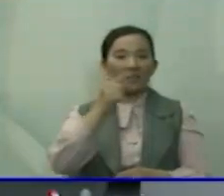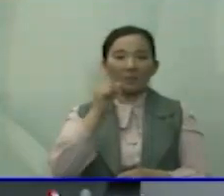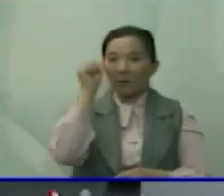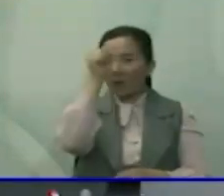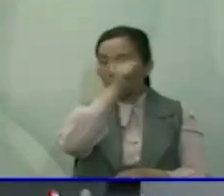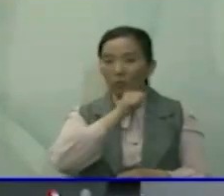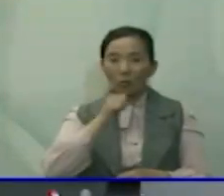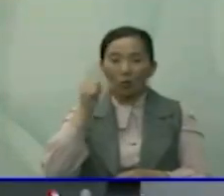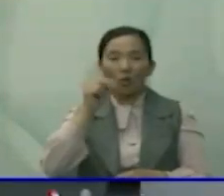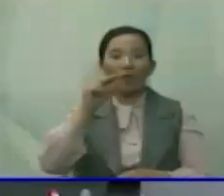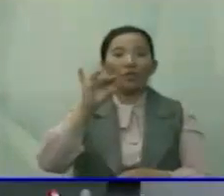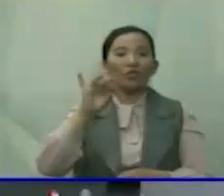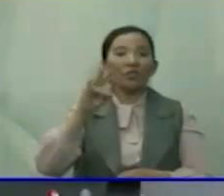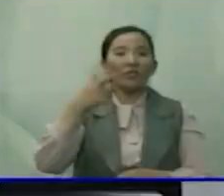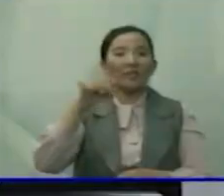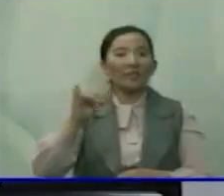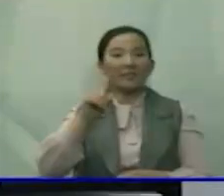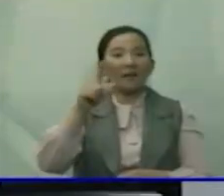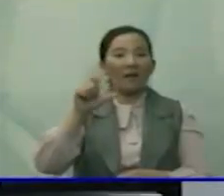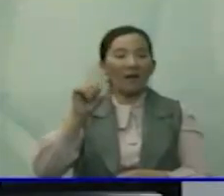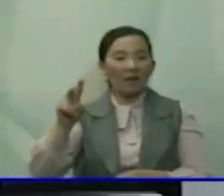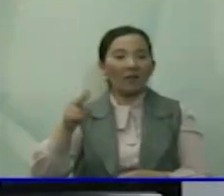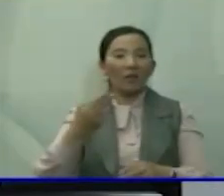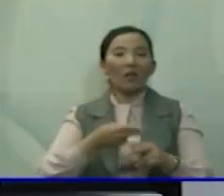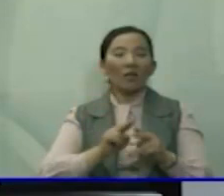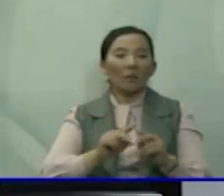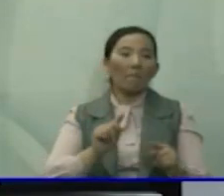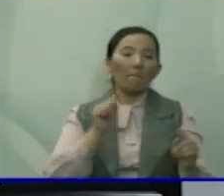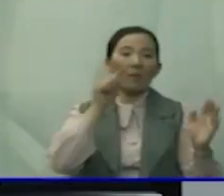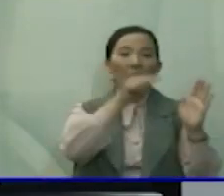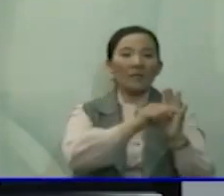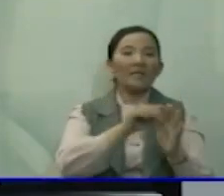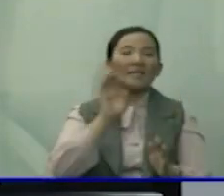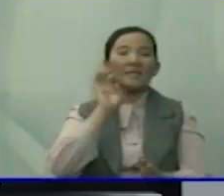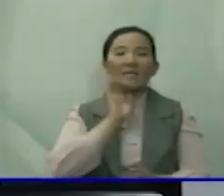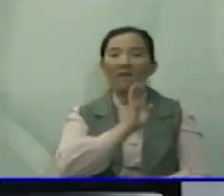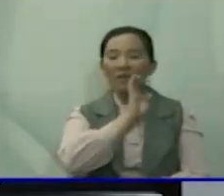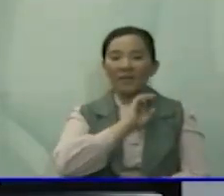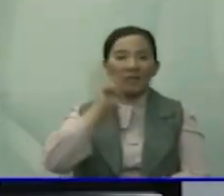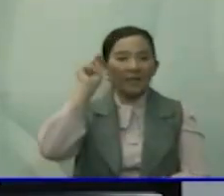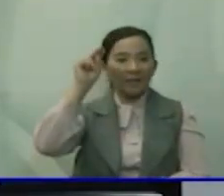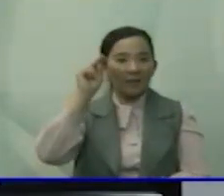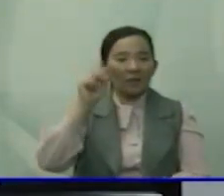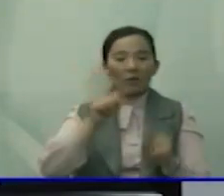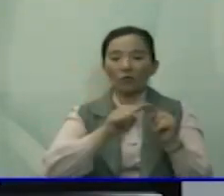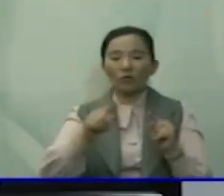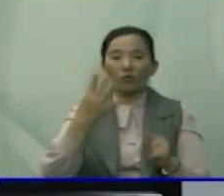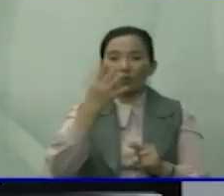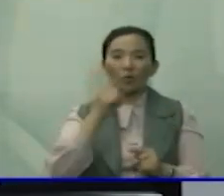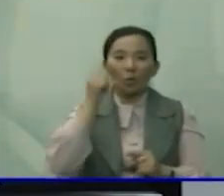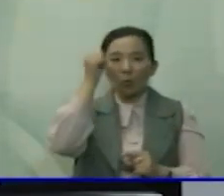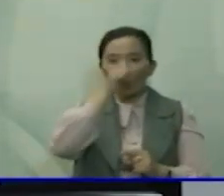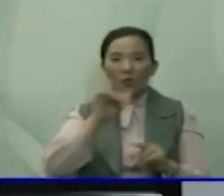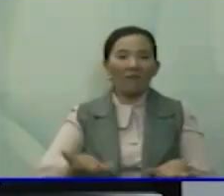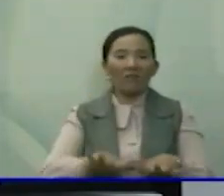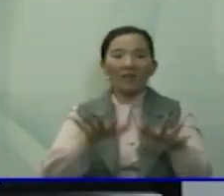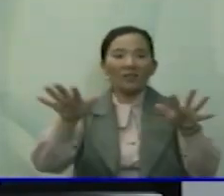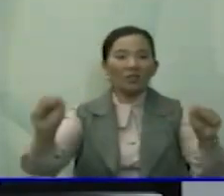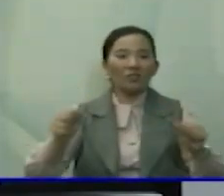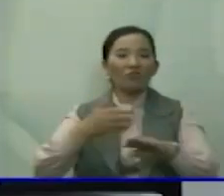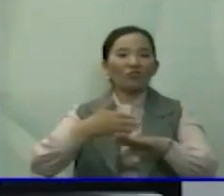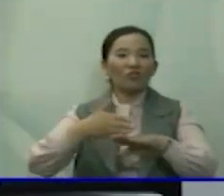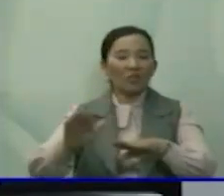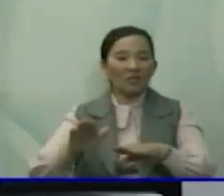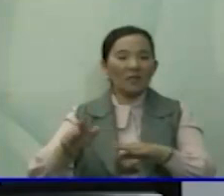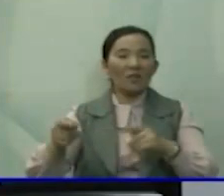чингисхан вторгается в северный китай за четыре года он овладел частью империи цинь